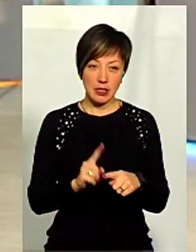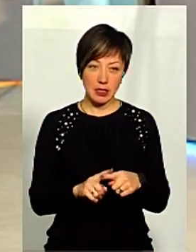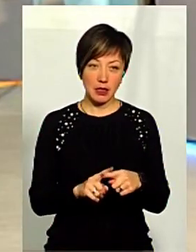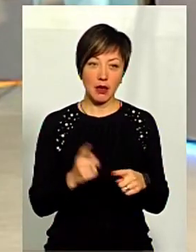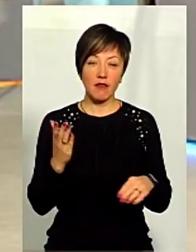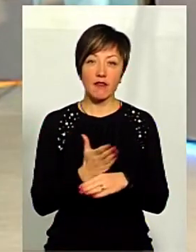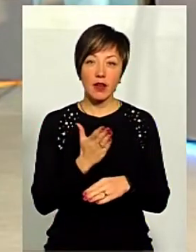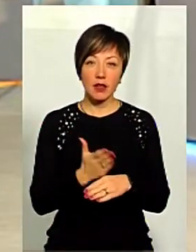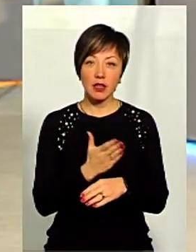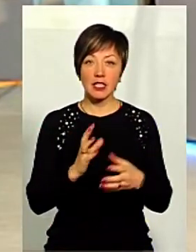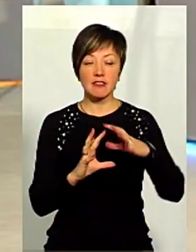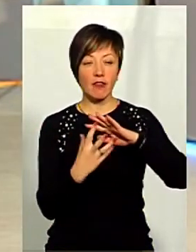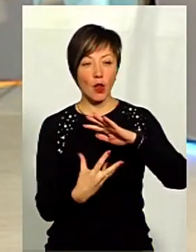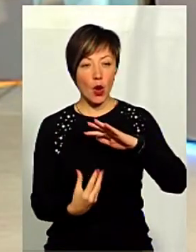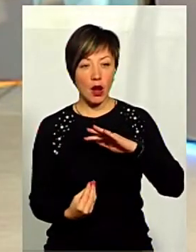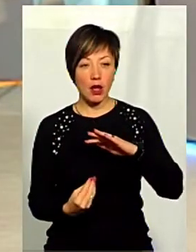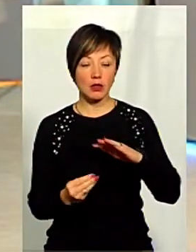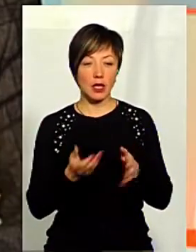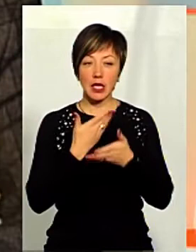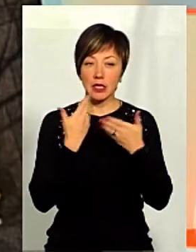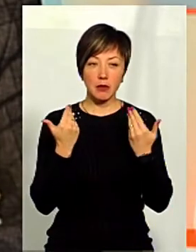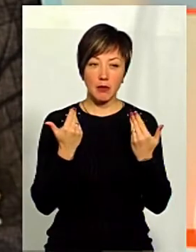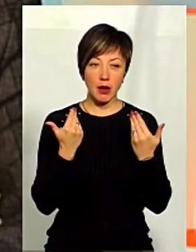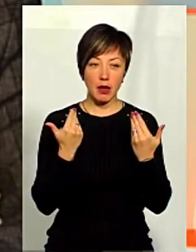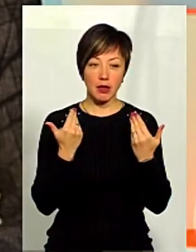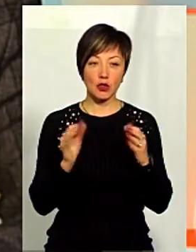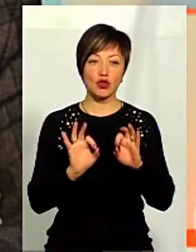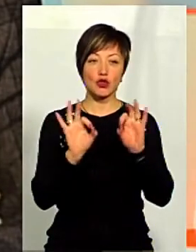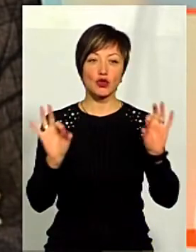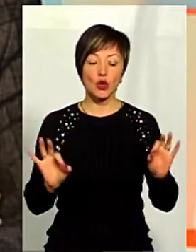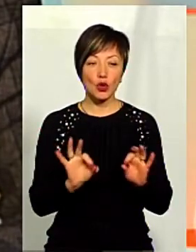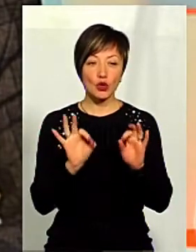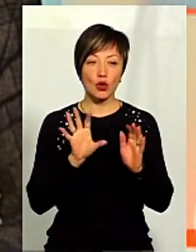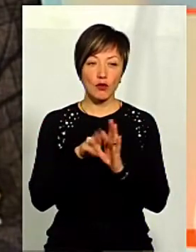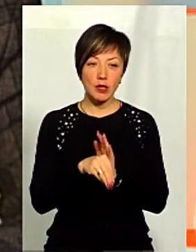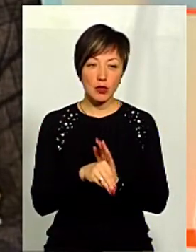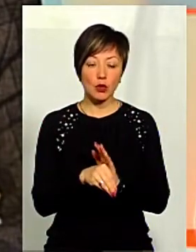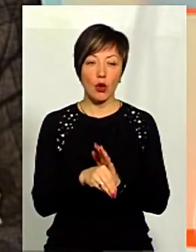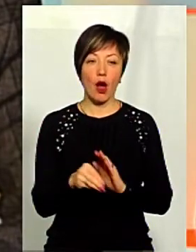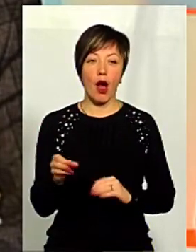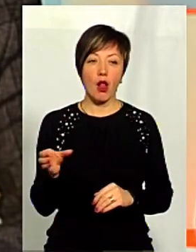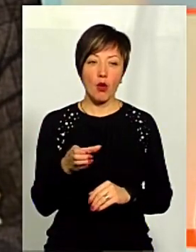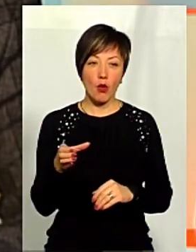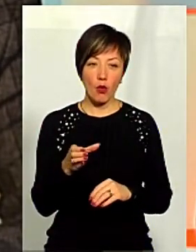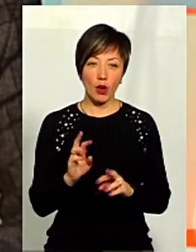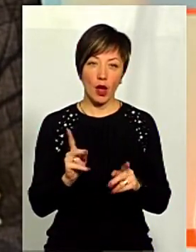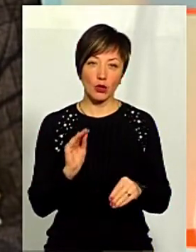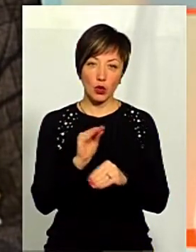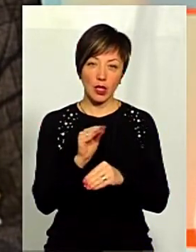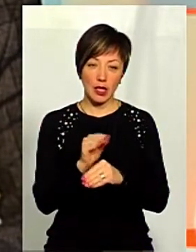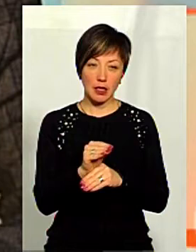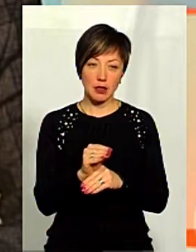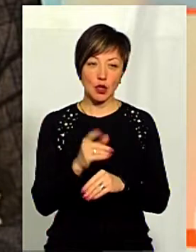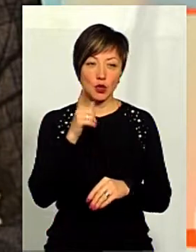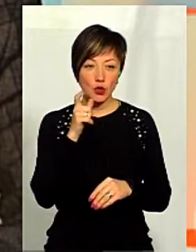яке виготовлене з винограду і немає ні жодного місту алкоголю, ну, який